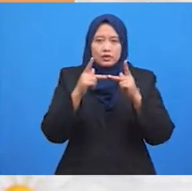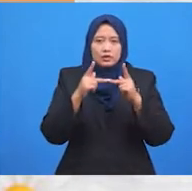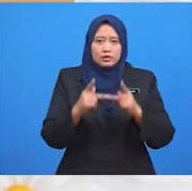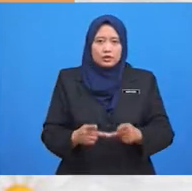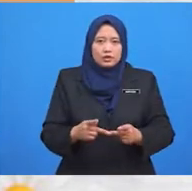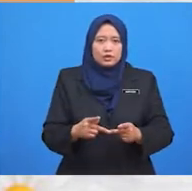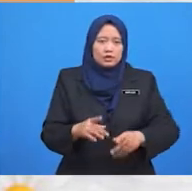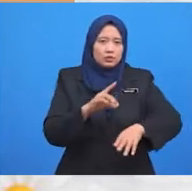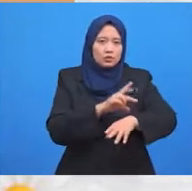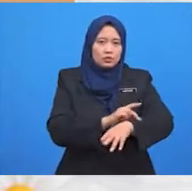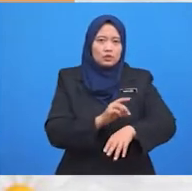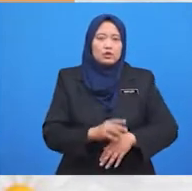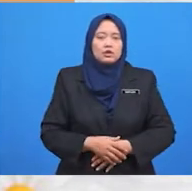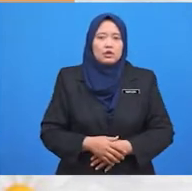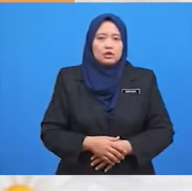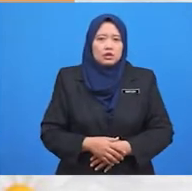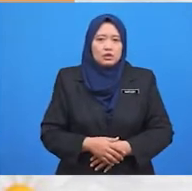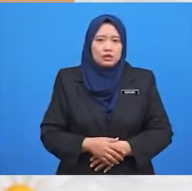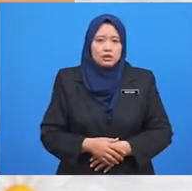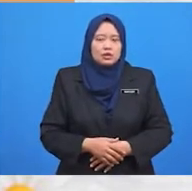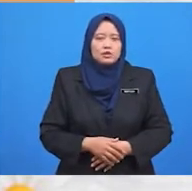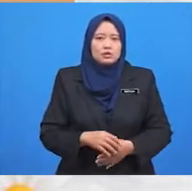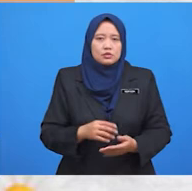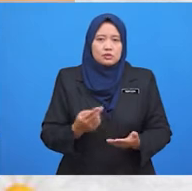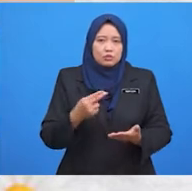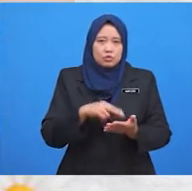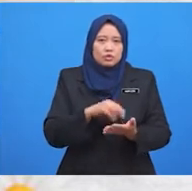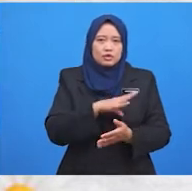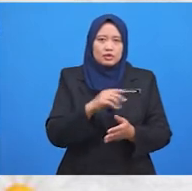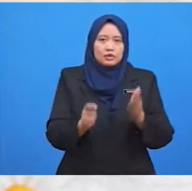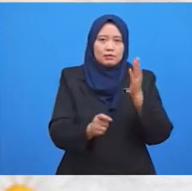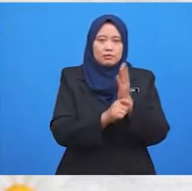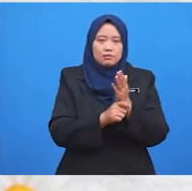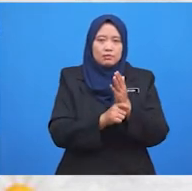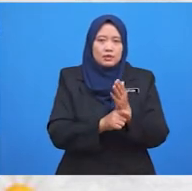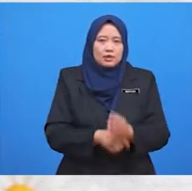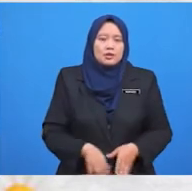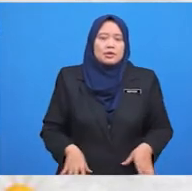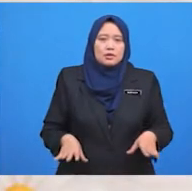kelembapan yang hilang melalui peluh dan melalui proses respirasi.